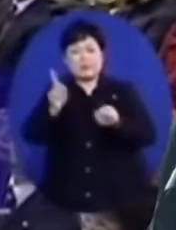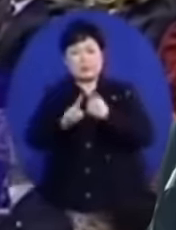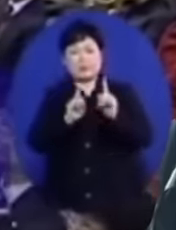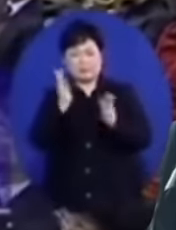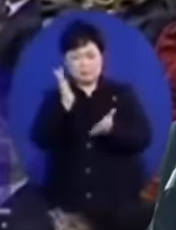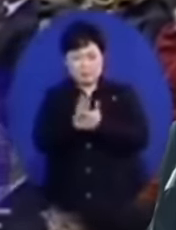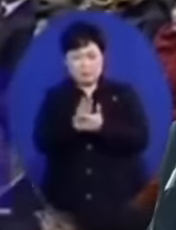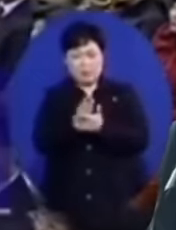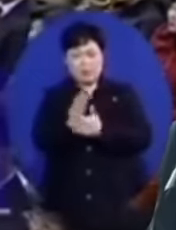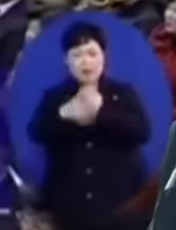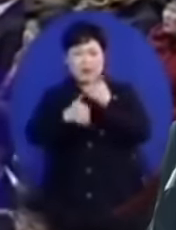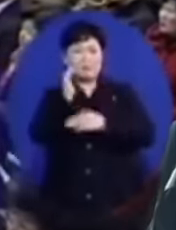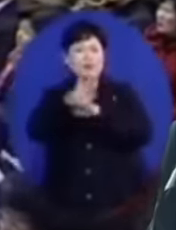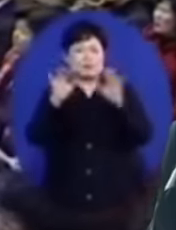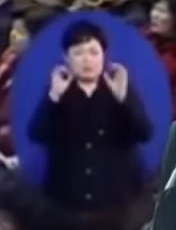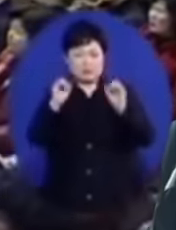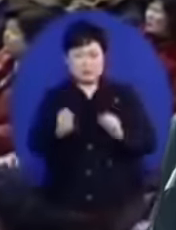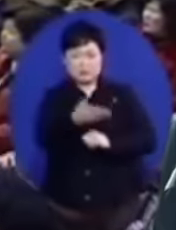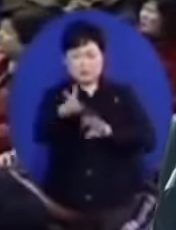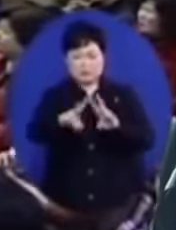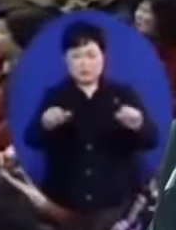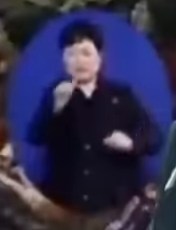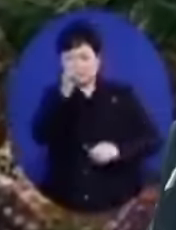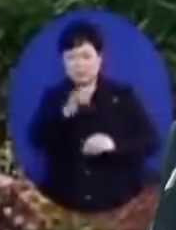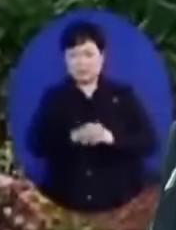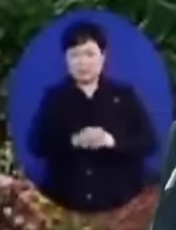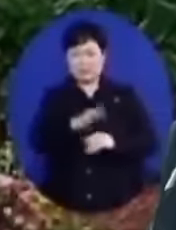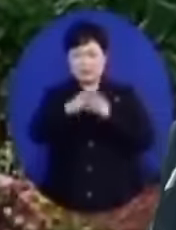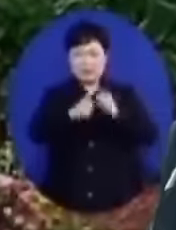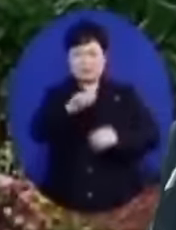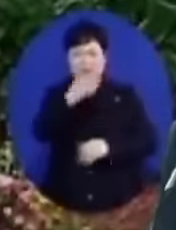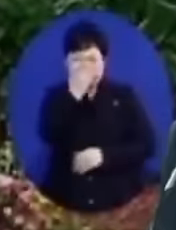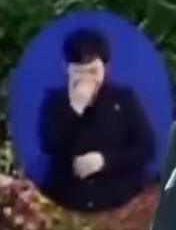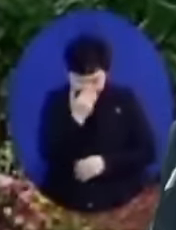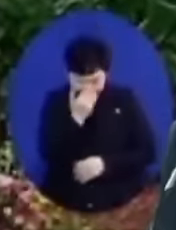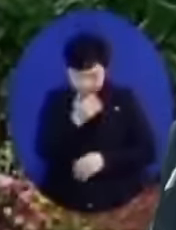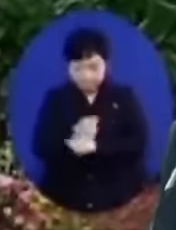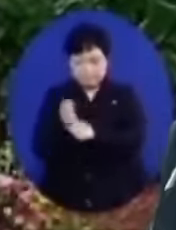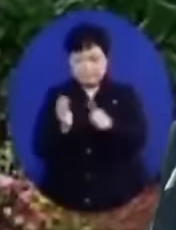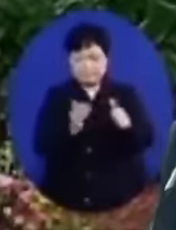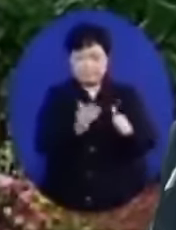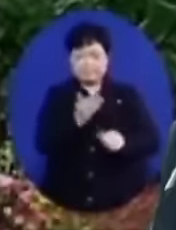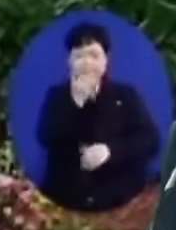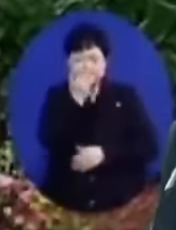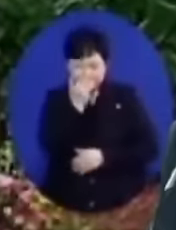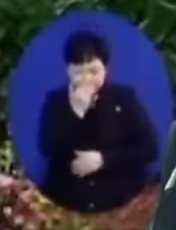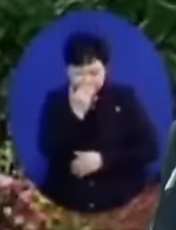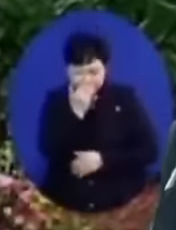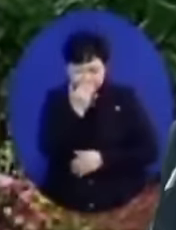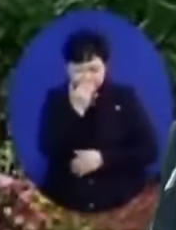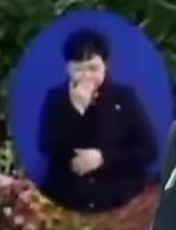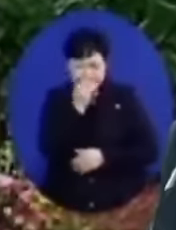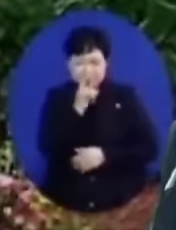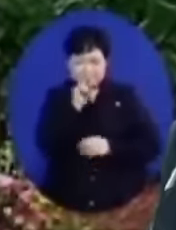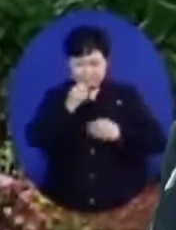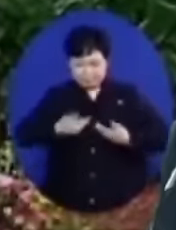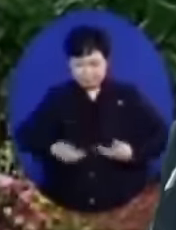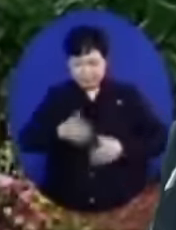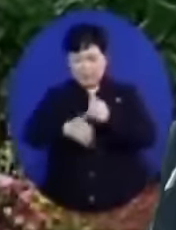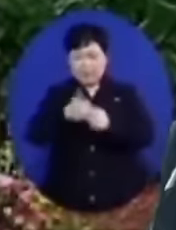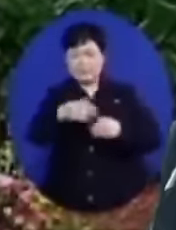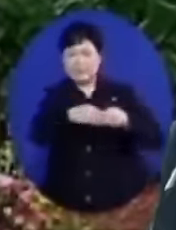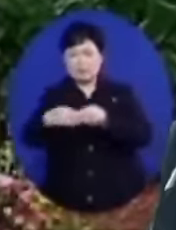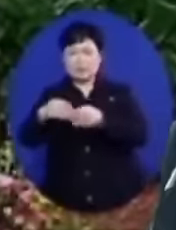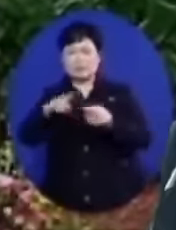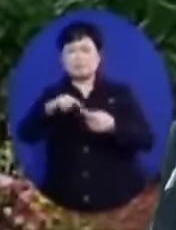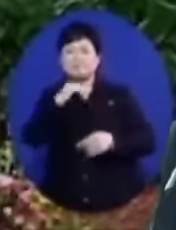땅에 있음이니라. 그러므로 하나님 앞에 겸비하고 낮아지고 잠잠히 하나님의 인도하심을 기다려야